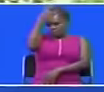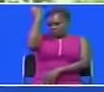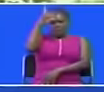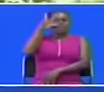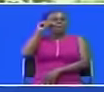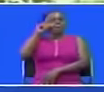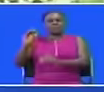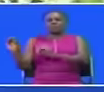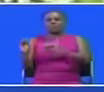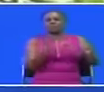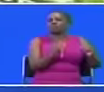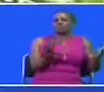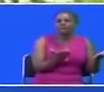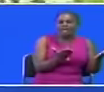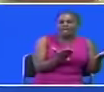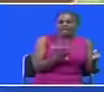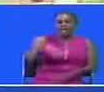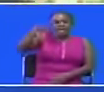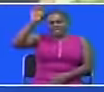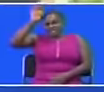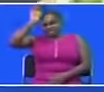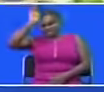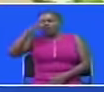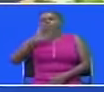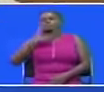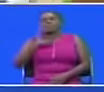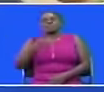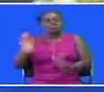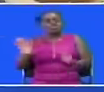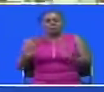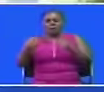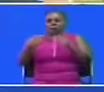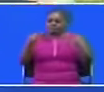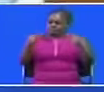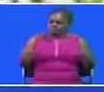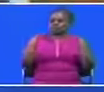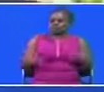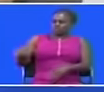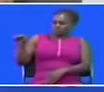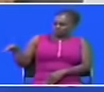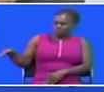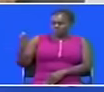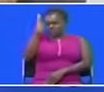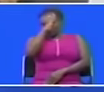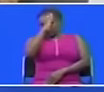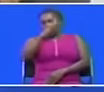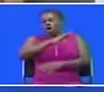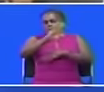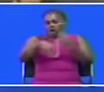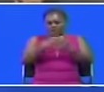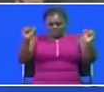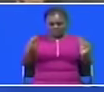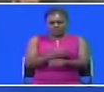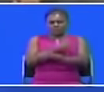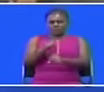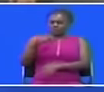Mombasa unahamishwa upeleke Eldoret. Hiyo sitaki na nitapinga usubuhi, mchana, usiku, time yoyote. Haiwezekani.